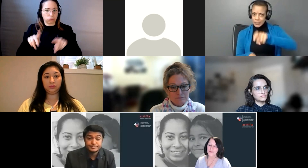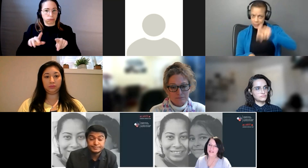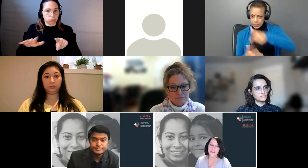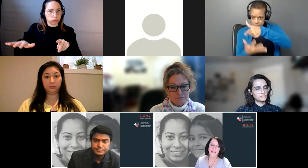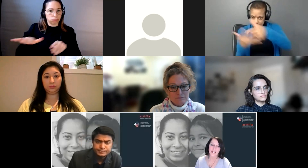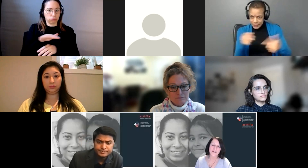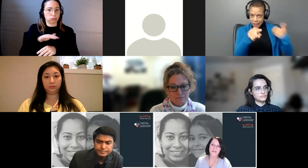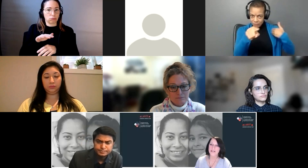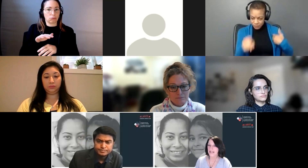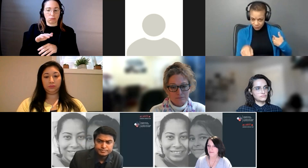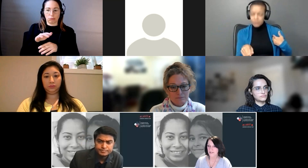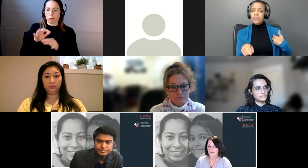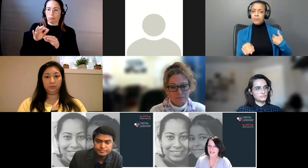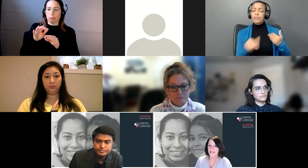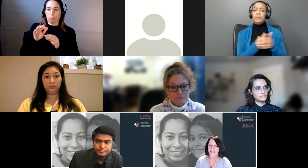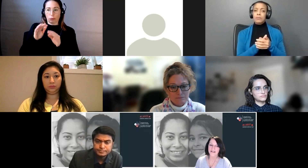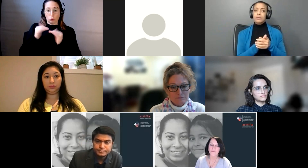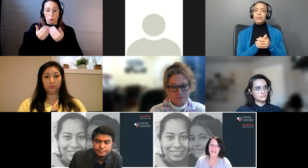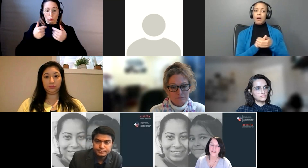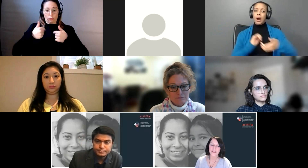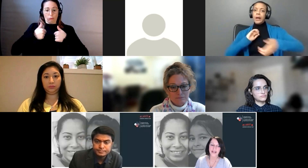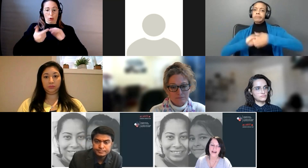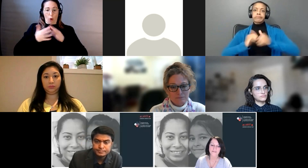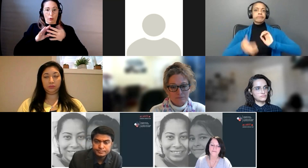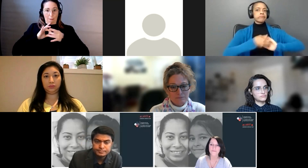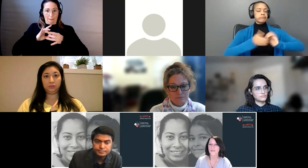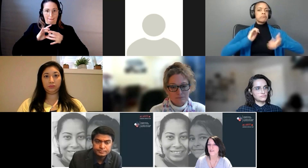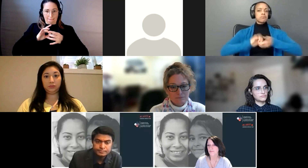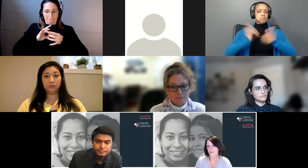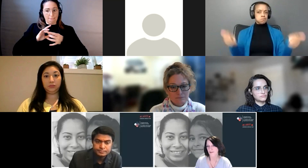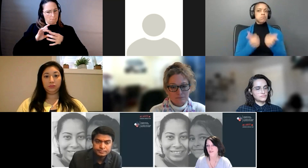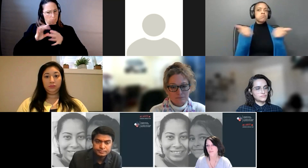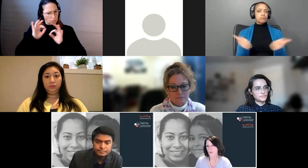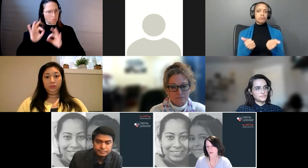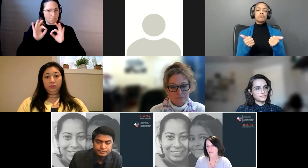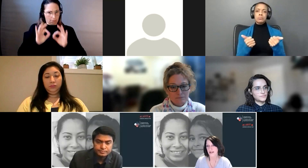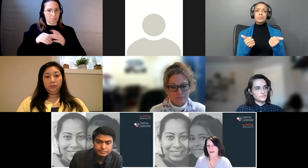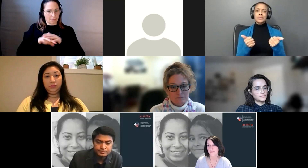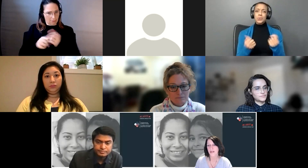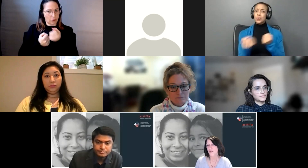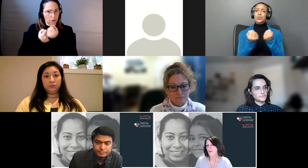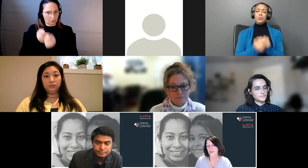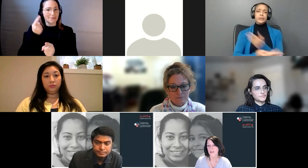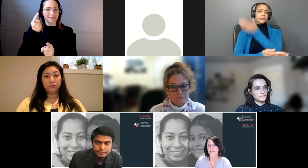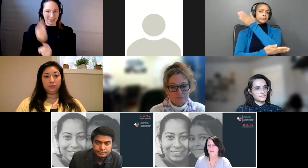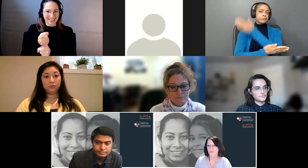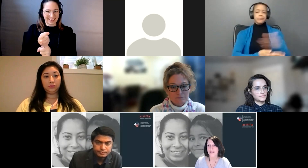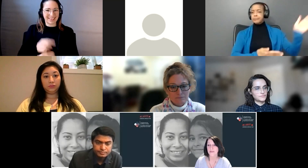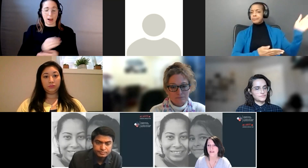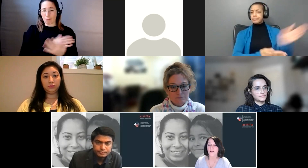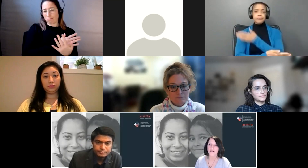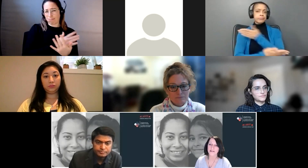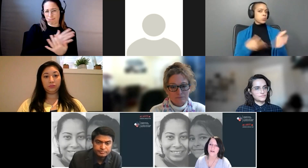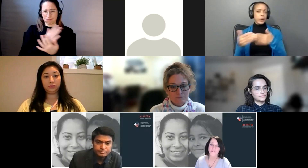nous assurons que les membres de notre communauté soient bien intégrés et soient bien supportés. Nous avons un spectrum très large